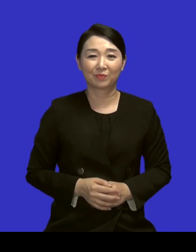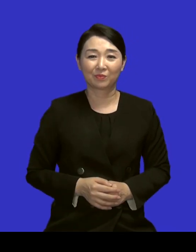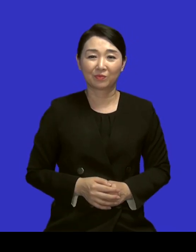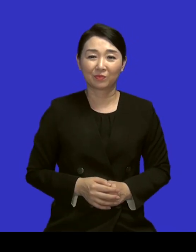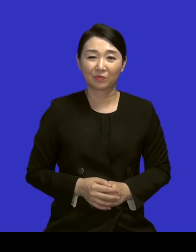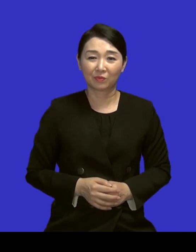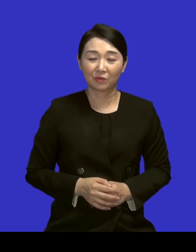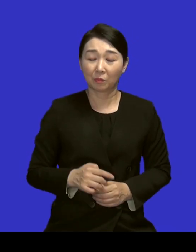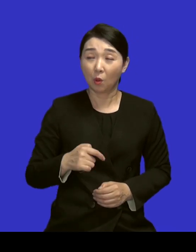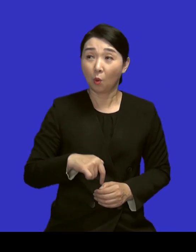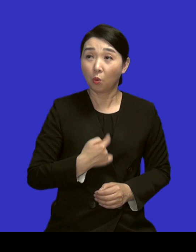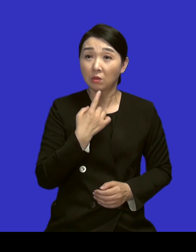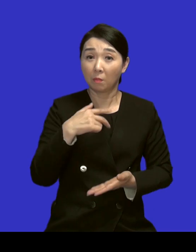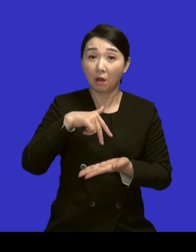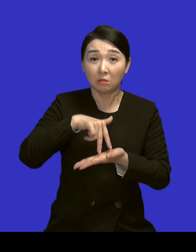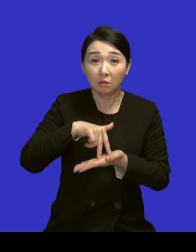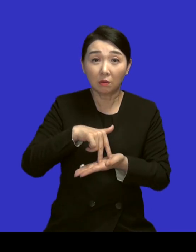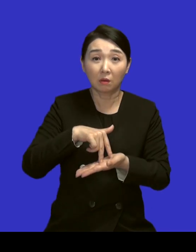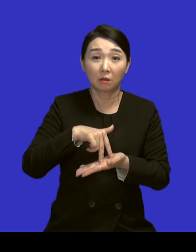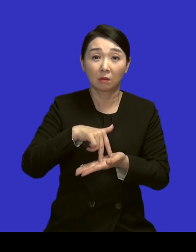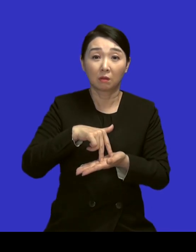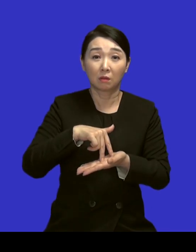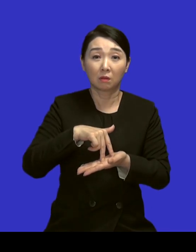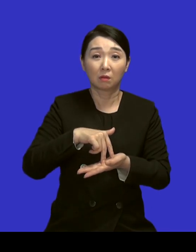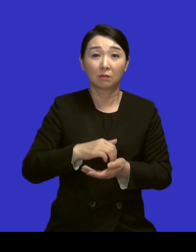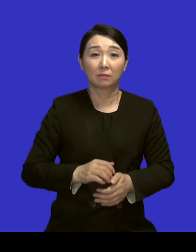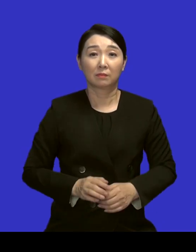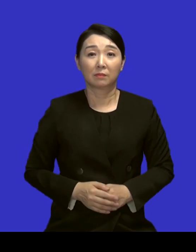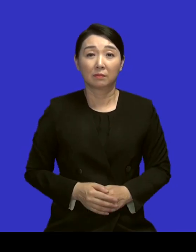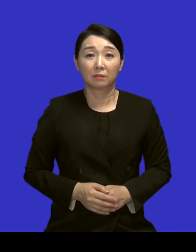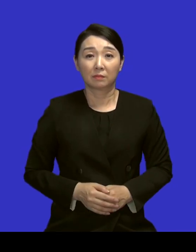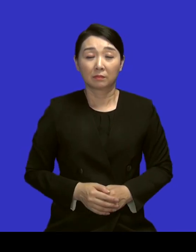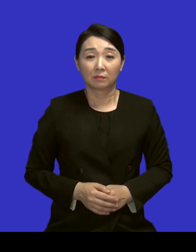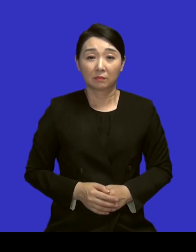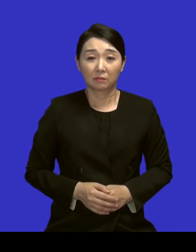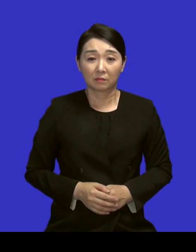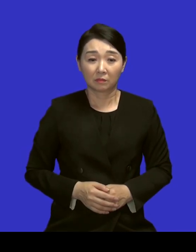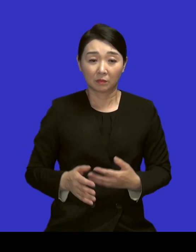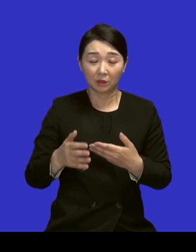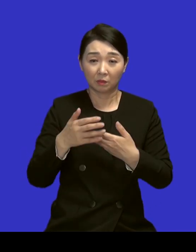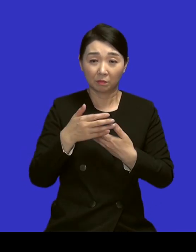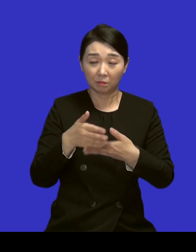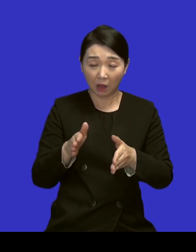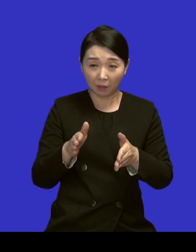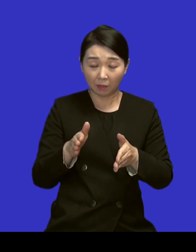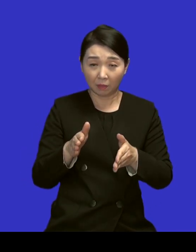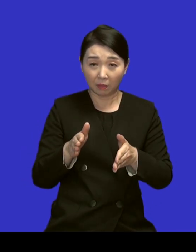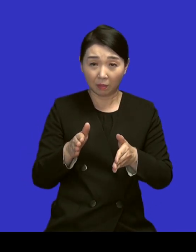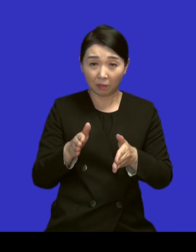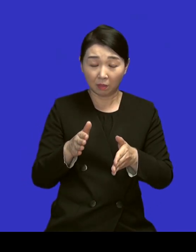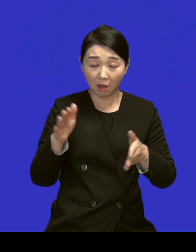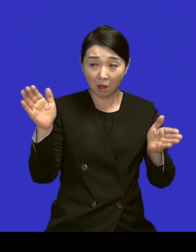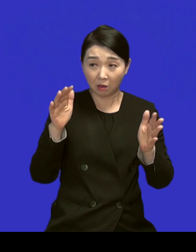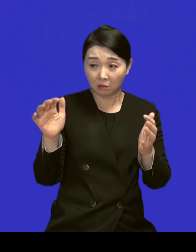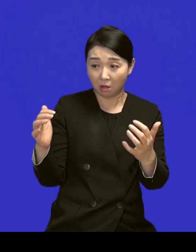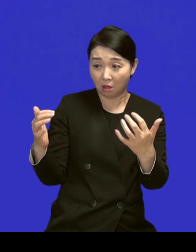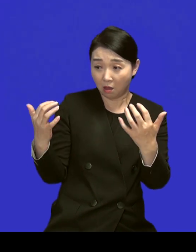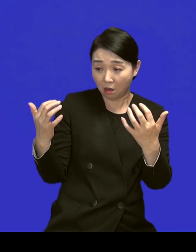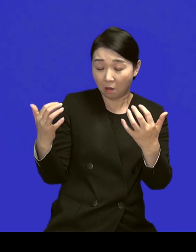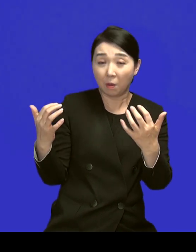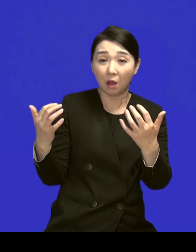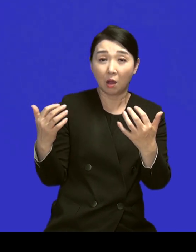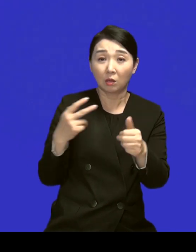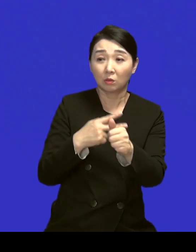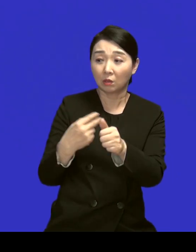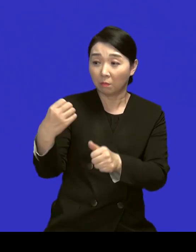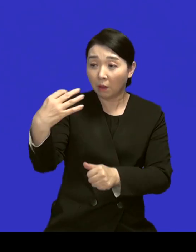이게 배신을 당하고 혼자 이렇게 일어나게 됐는데 반 애들이 이게 보는 눈 앞에서 선생님이 이어서 이게 저를